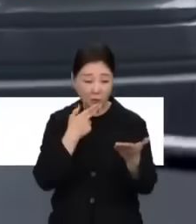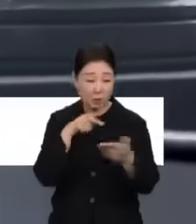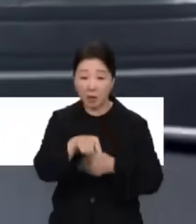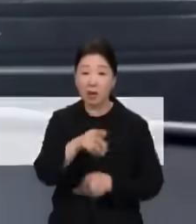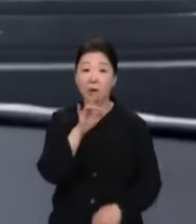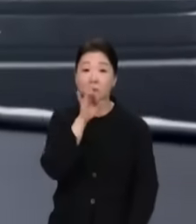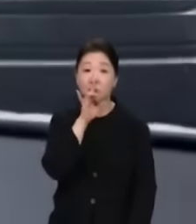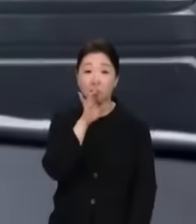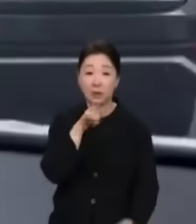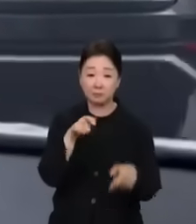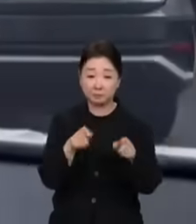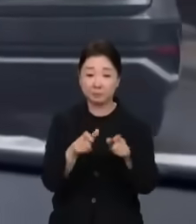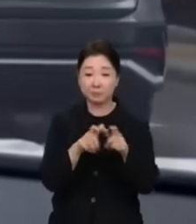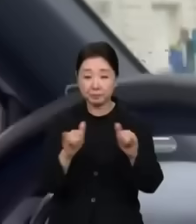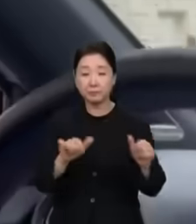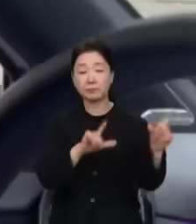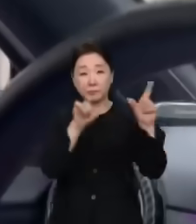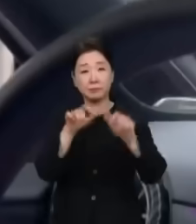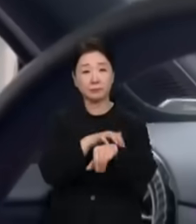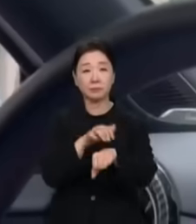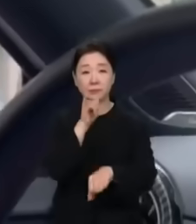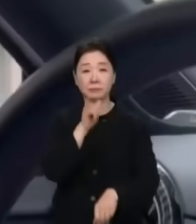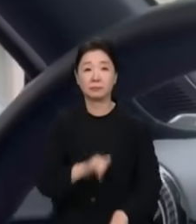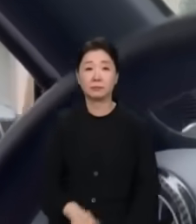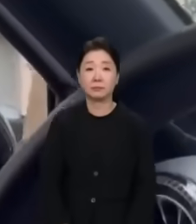통제돼 거주자들도 불편을 쏟아냅니다.